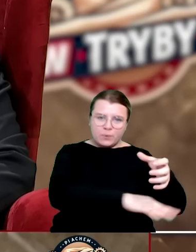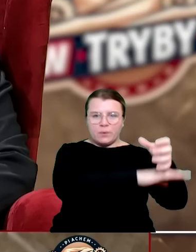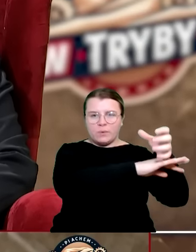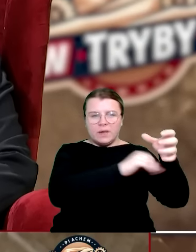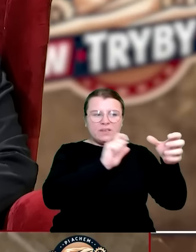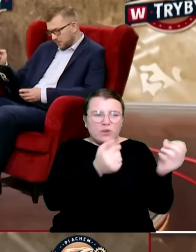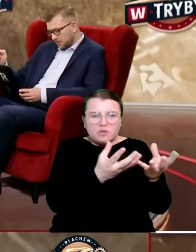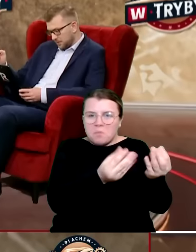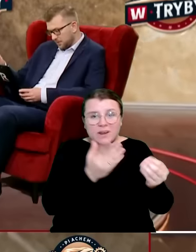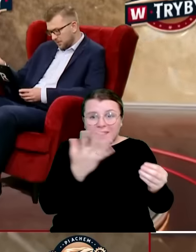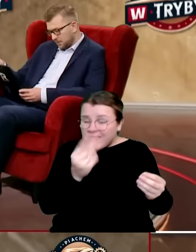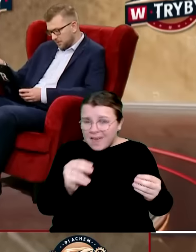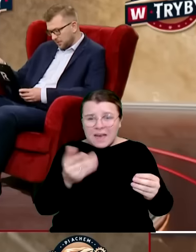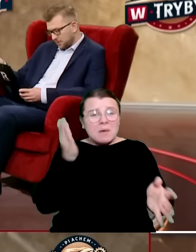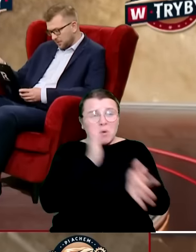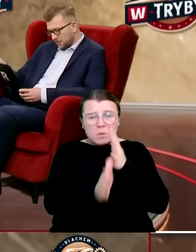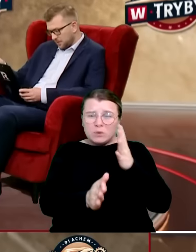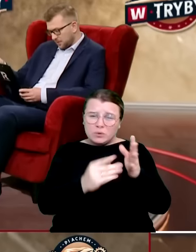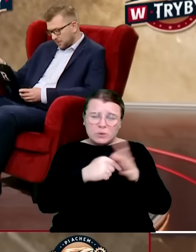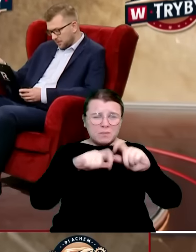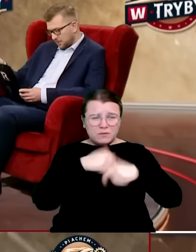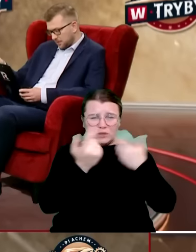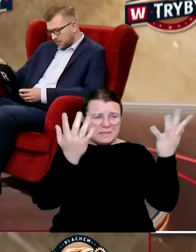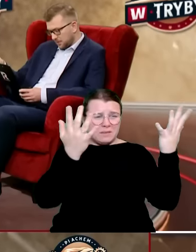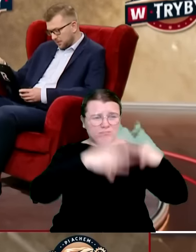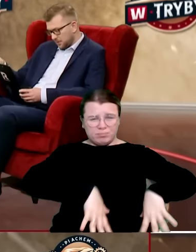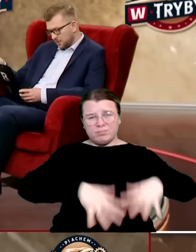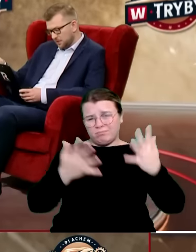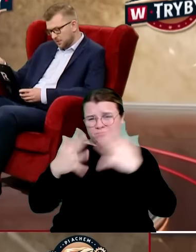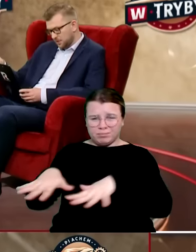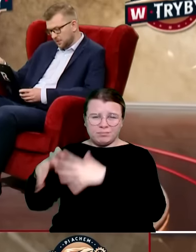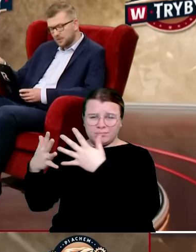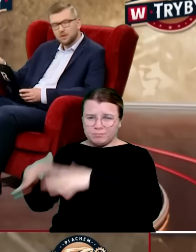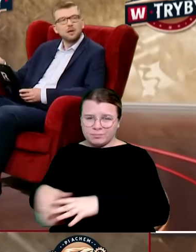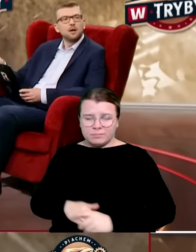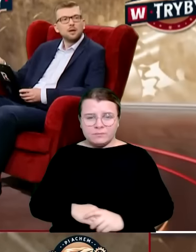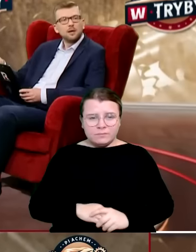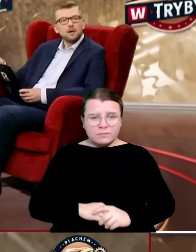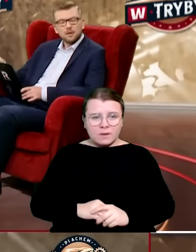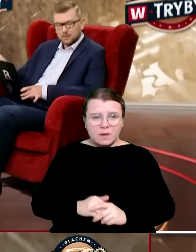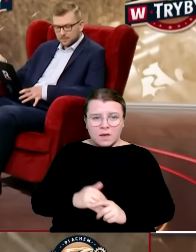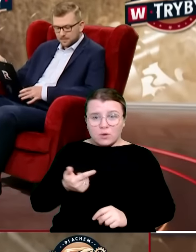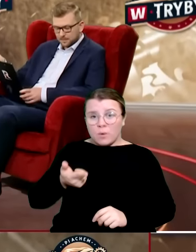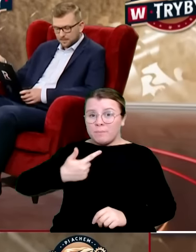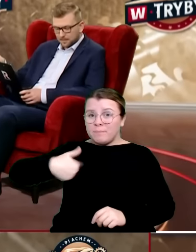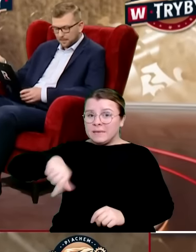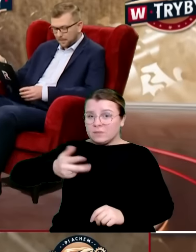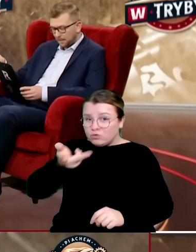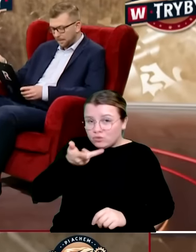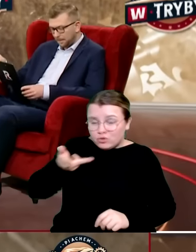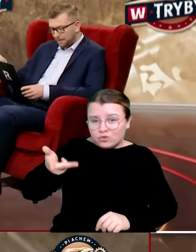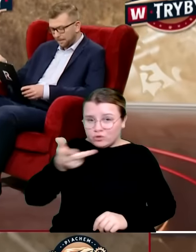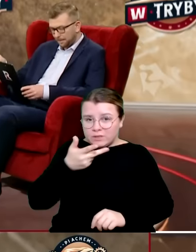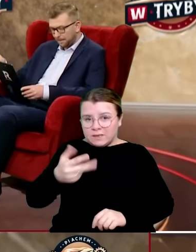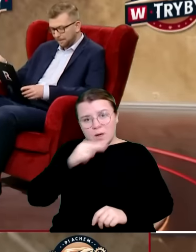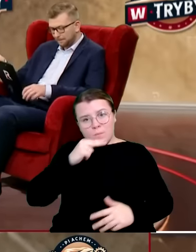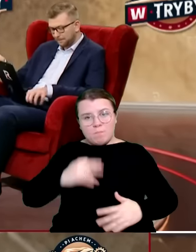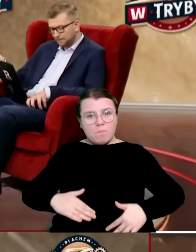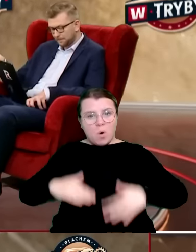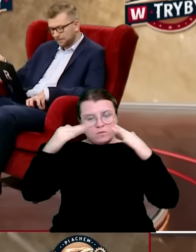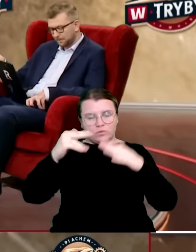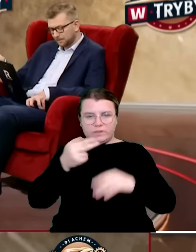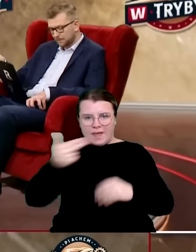fala się, tsunami. Jesteśmy tą trójeczką, która do spraw powodziowych dzisiaj powraca. Bo generalnie to chyba tematem